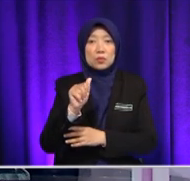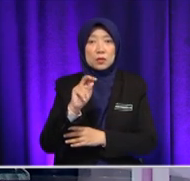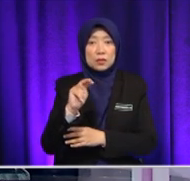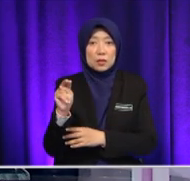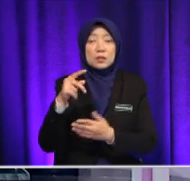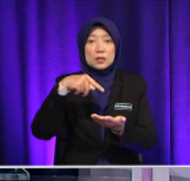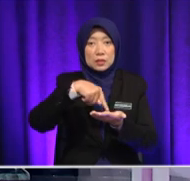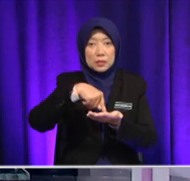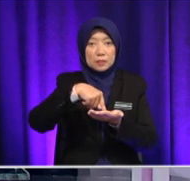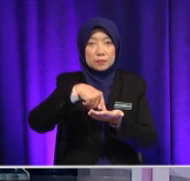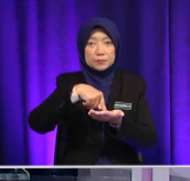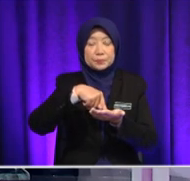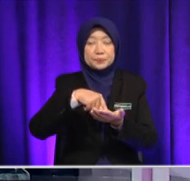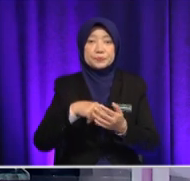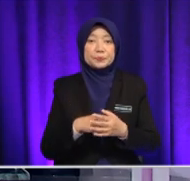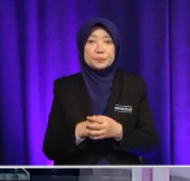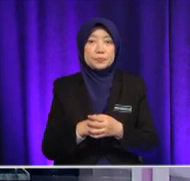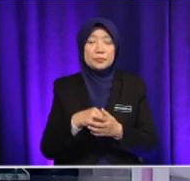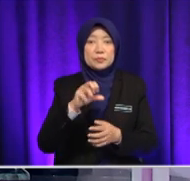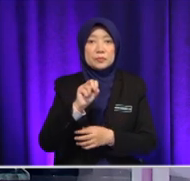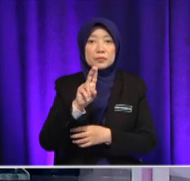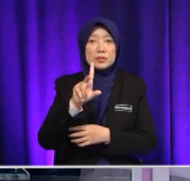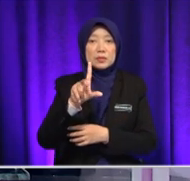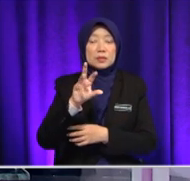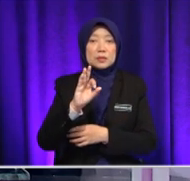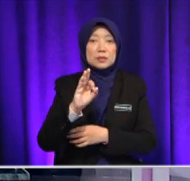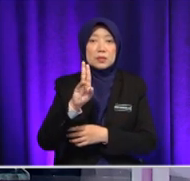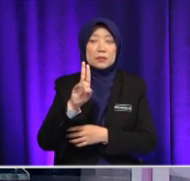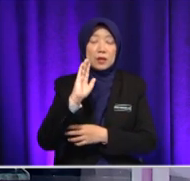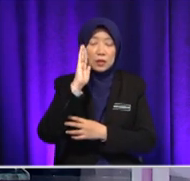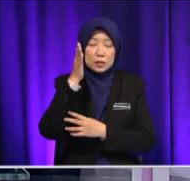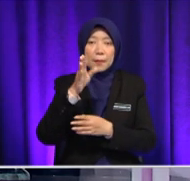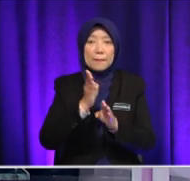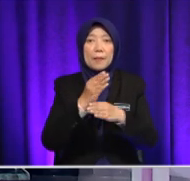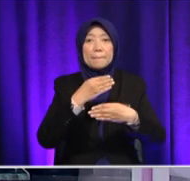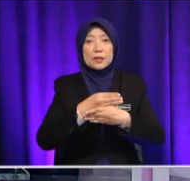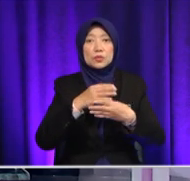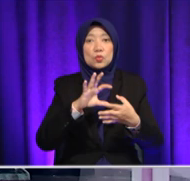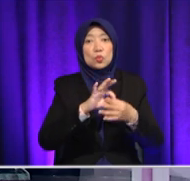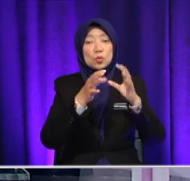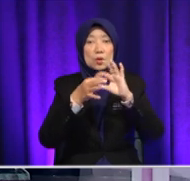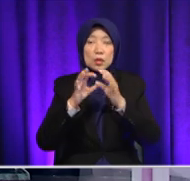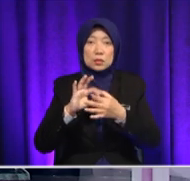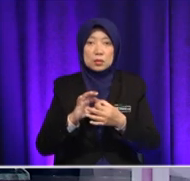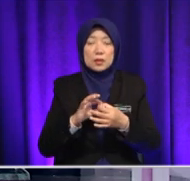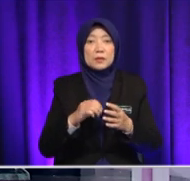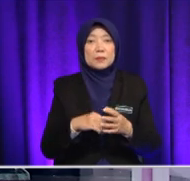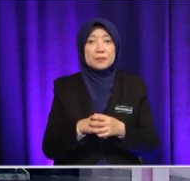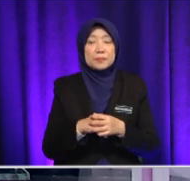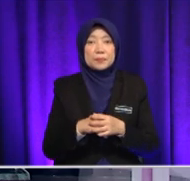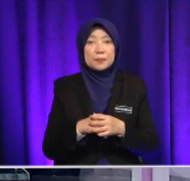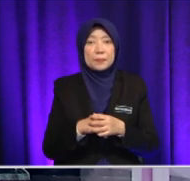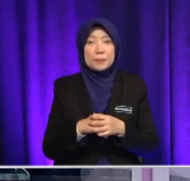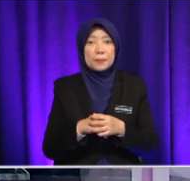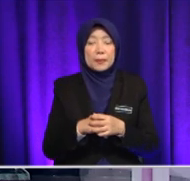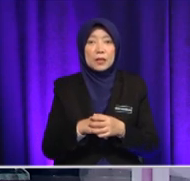ini iaitu di mana atom sulfur membentuk rantai silang antara polimer getah. Okey. Okey. Pemvulkanan